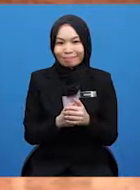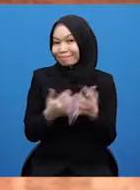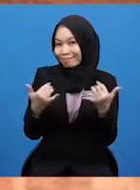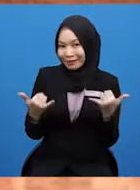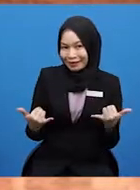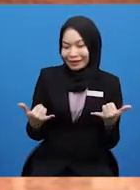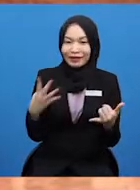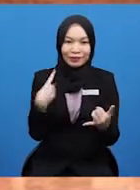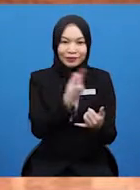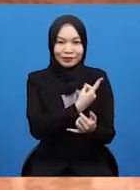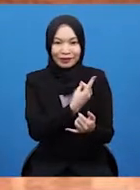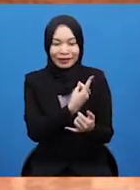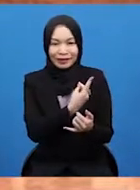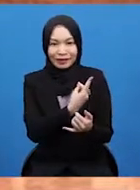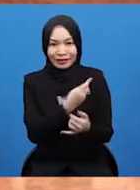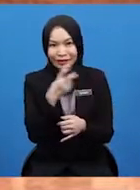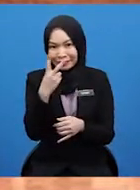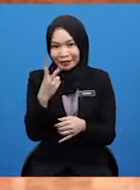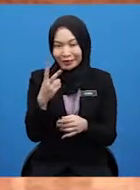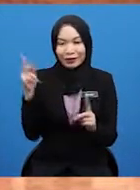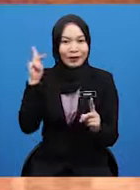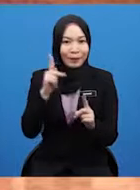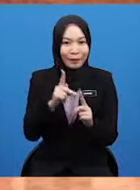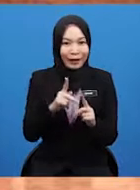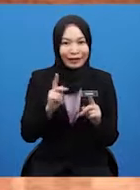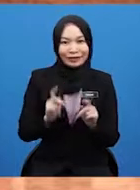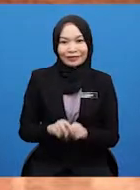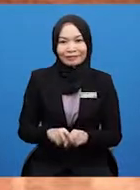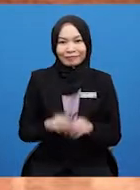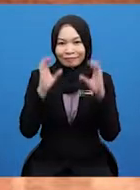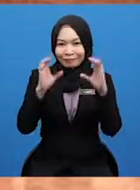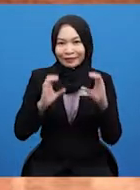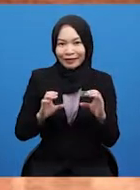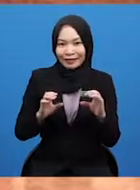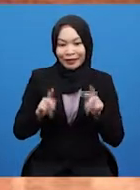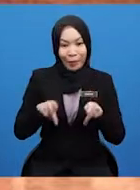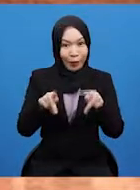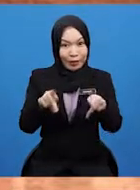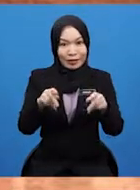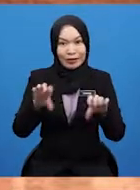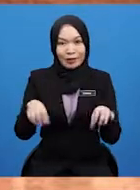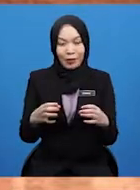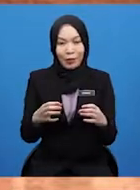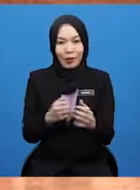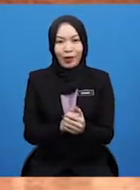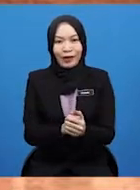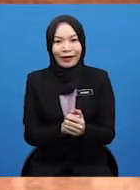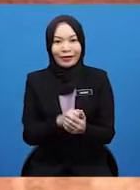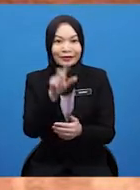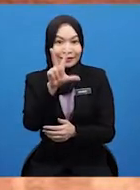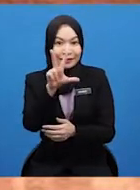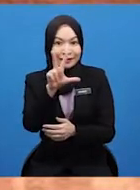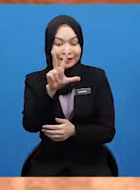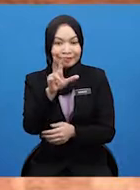Sekarang, kita beralih pula kepada proses membuat kajian tentang tiga item yang wajib ada